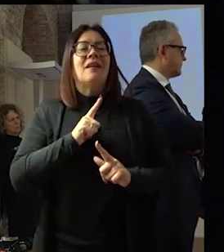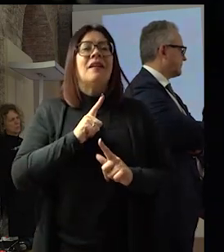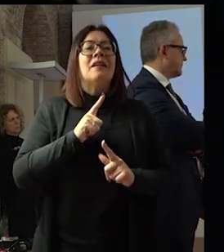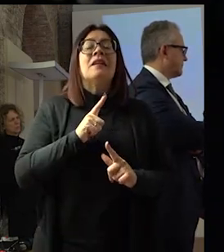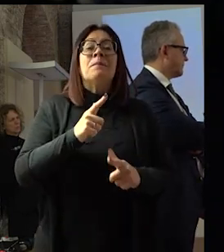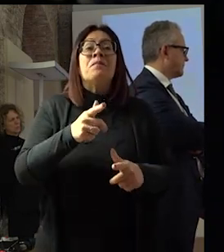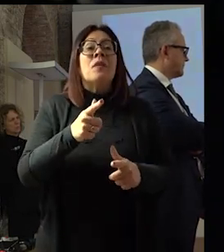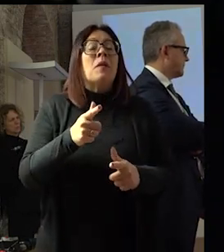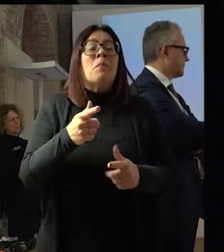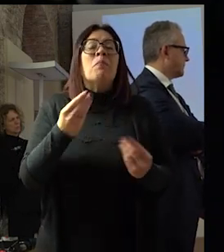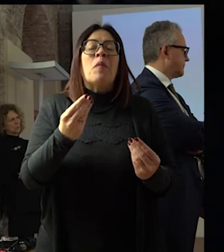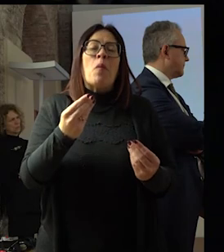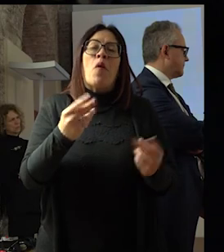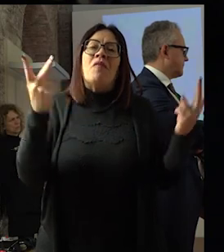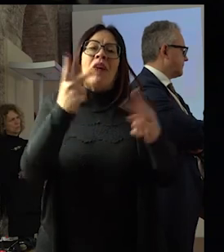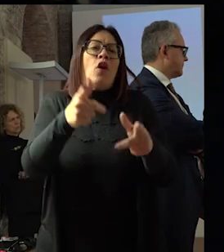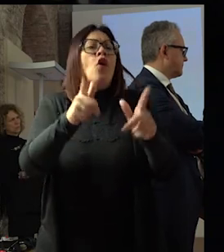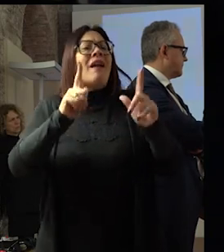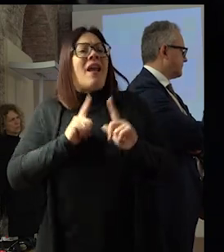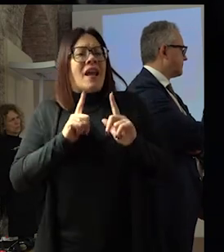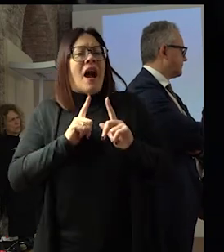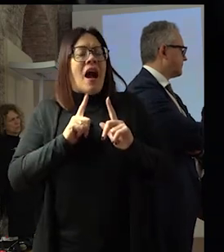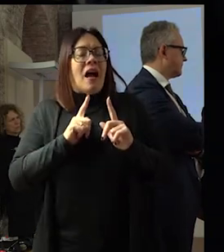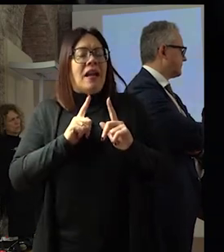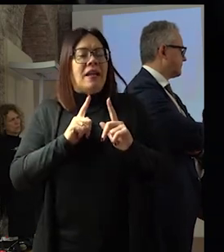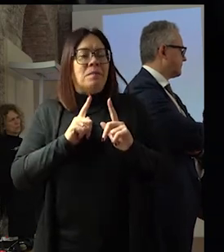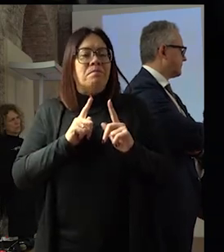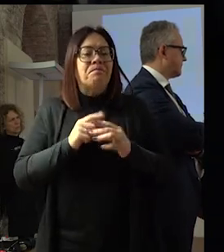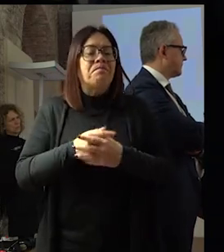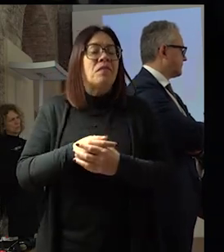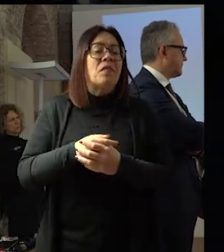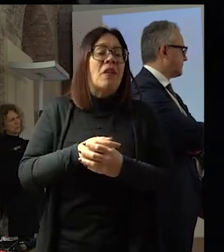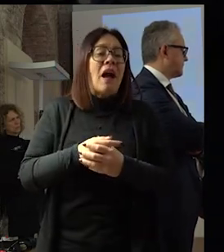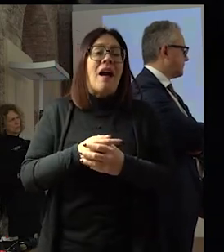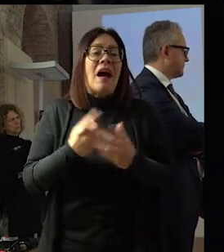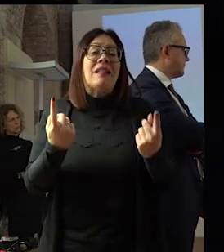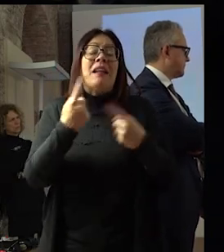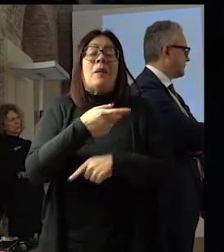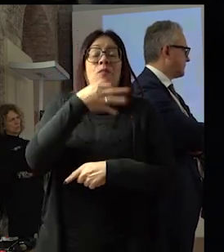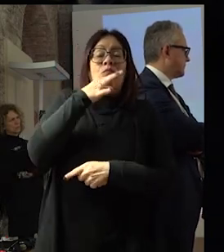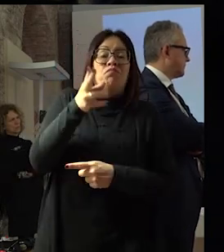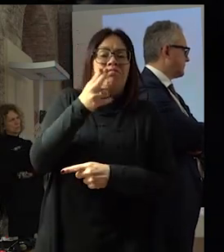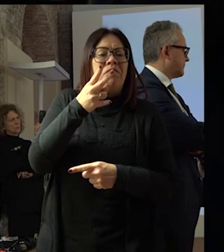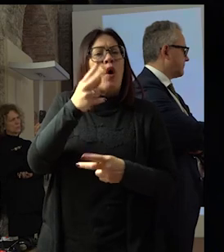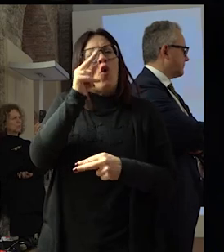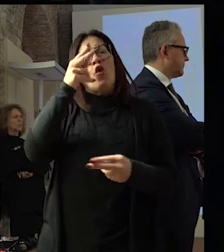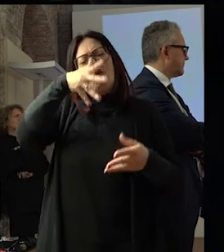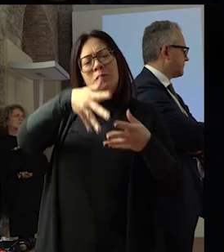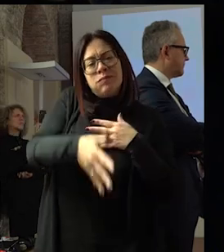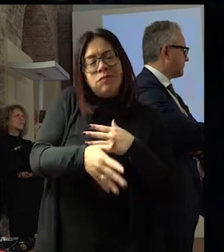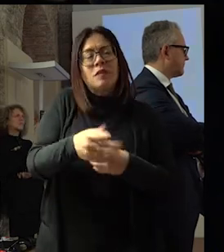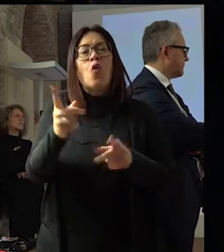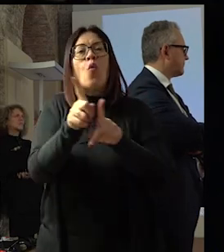darci questi doni, perché altrimenti non riusciremmo a conoscervi fino in fondo. E così come la capacità